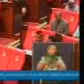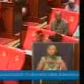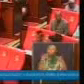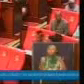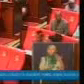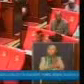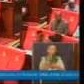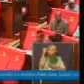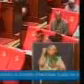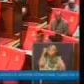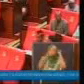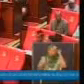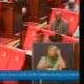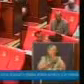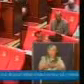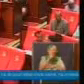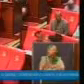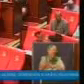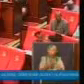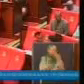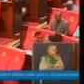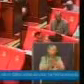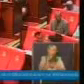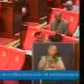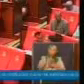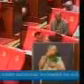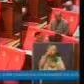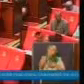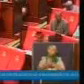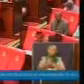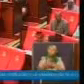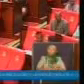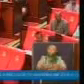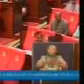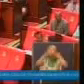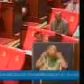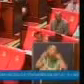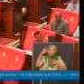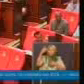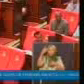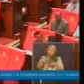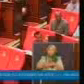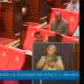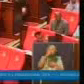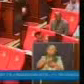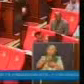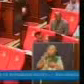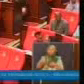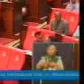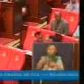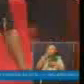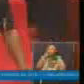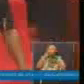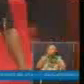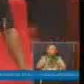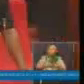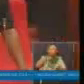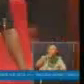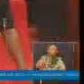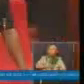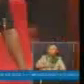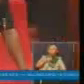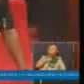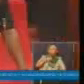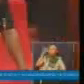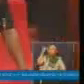yao hapa walitoka nje na wakatoa vitisho vingi ambavyo viliwawekea hofu sana Watanzania. Mheshimiwa Rais